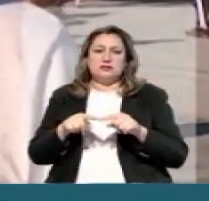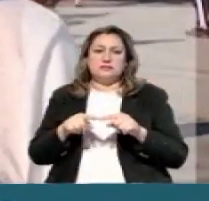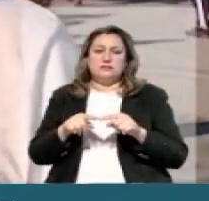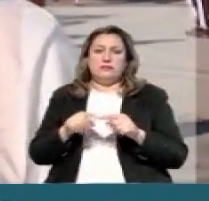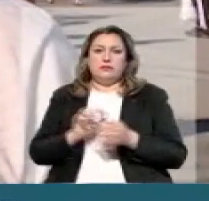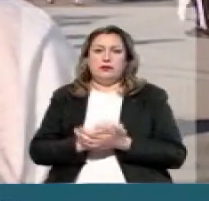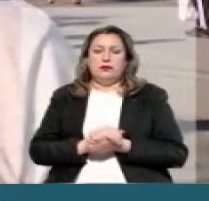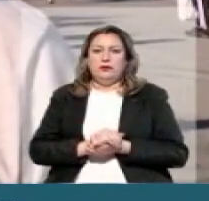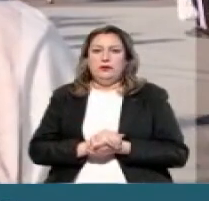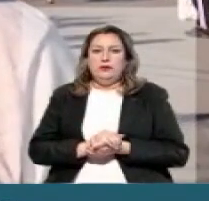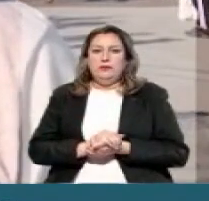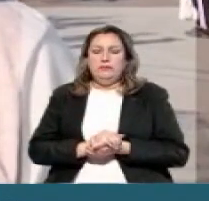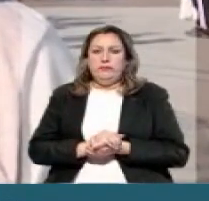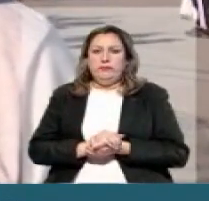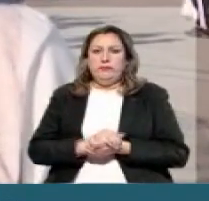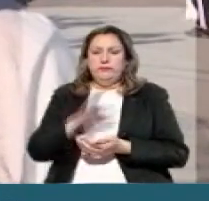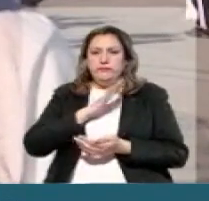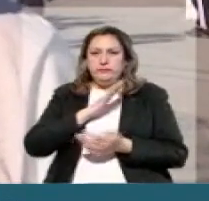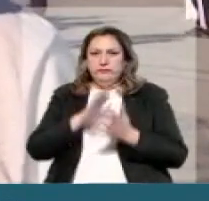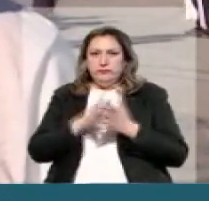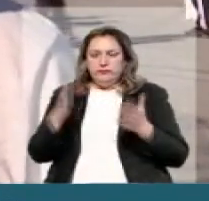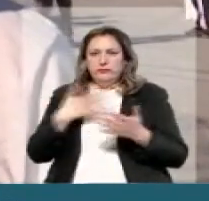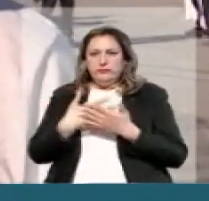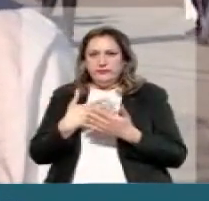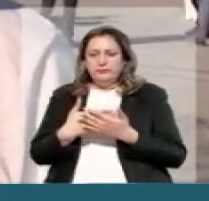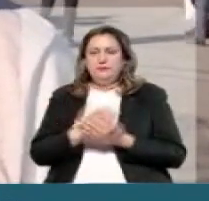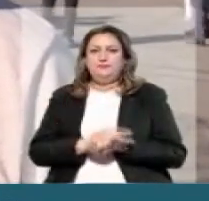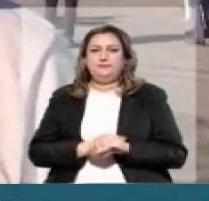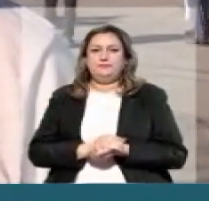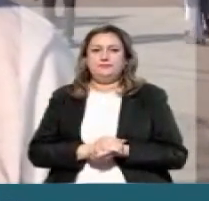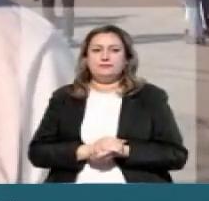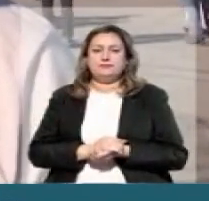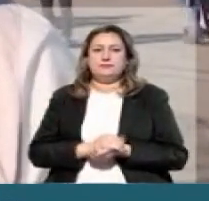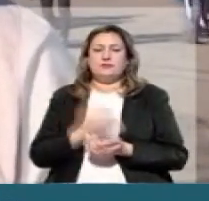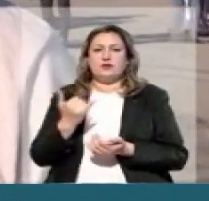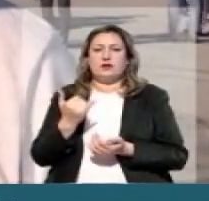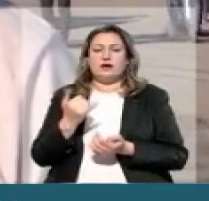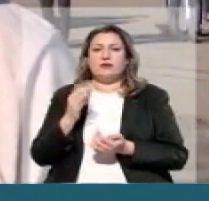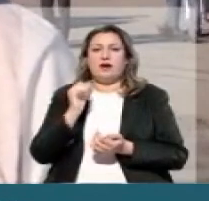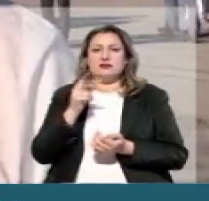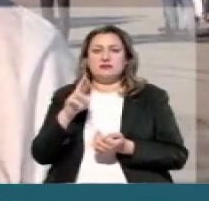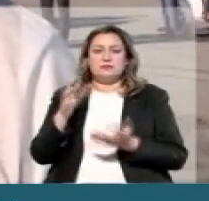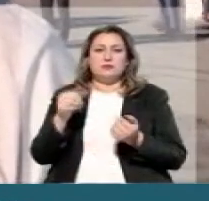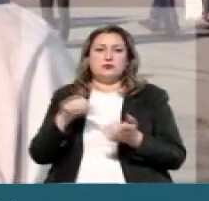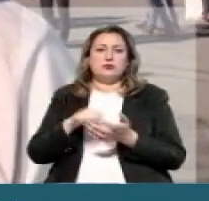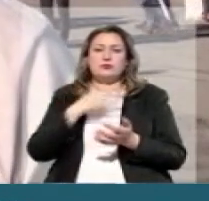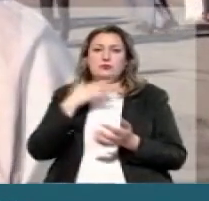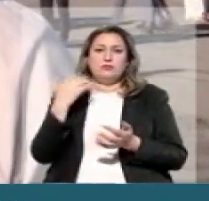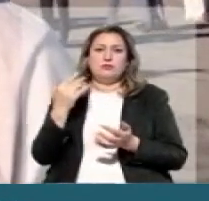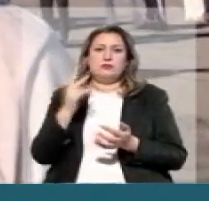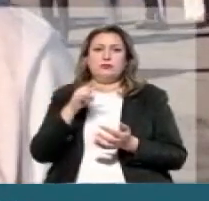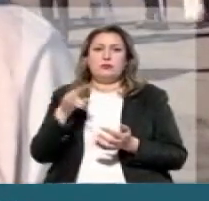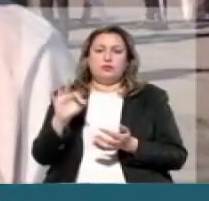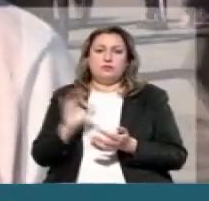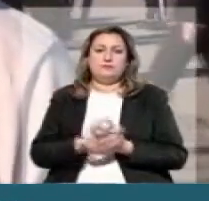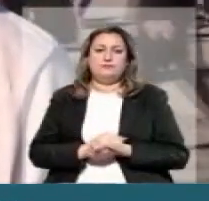санаймыз. Сондықтан бүгінгі шараларға біздің үкіметтік емес ұйымдарымыз, белсенділеріміз, саяси партиялардың өкілдері,